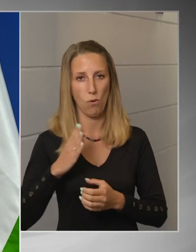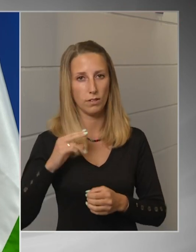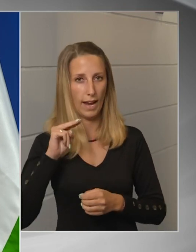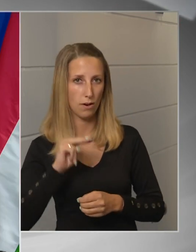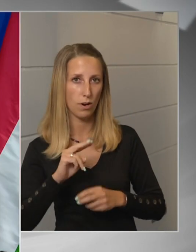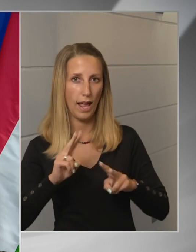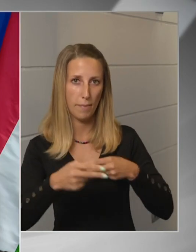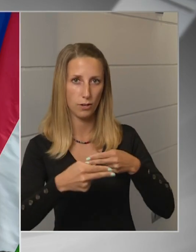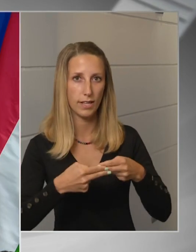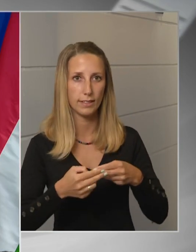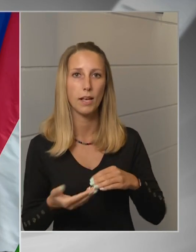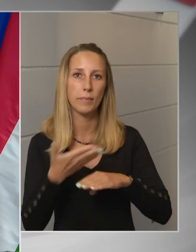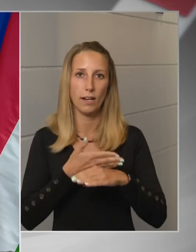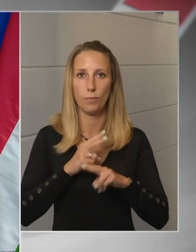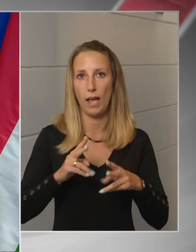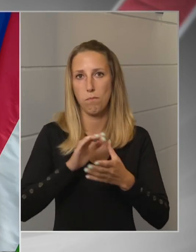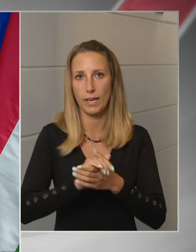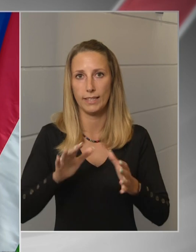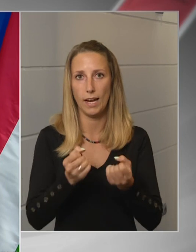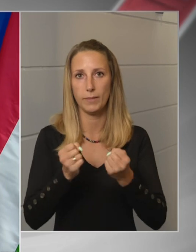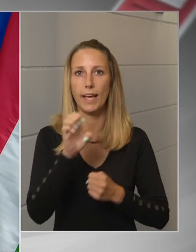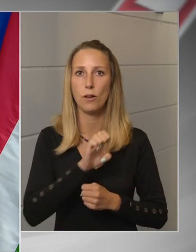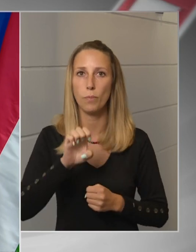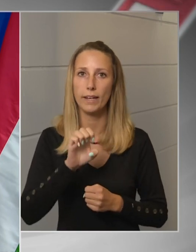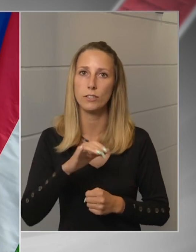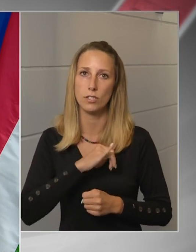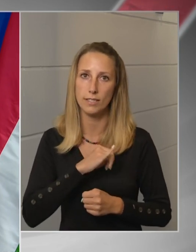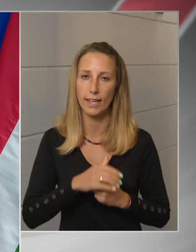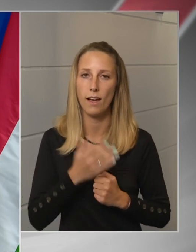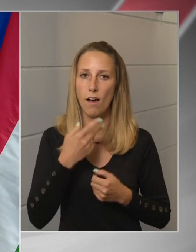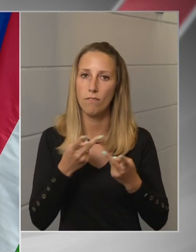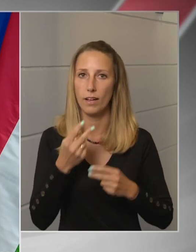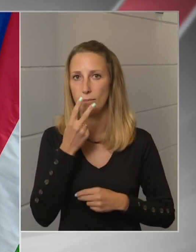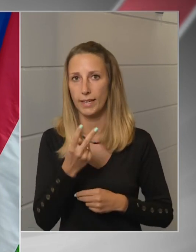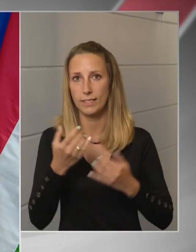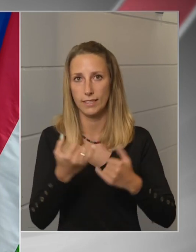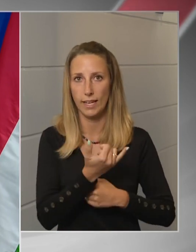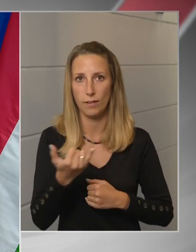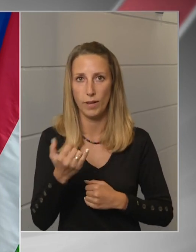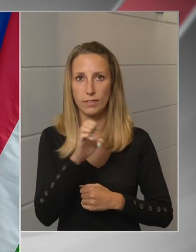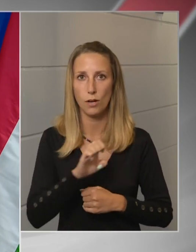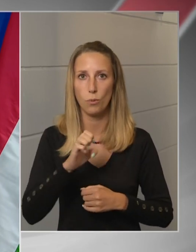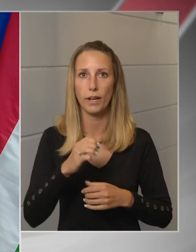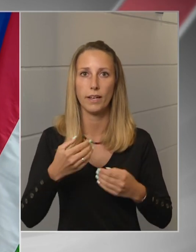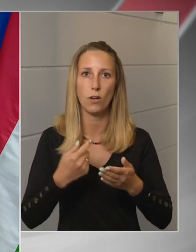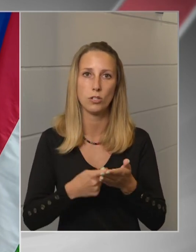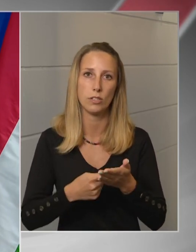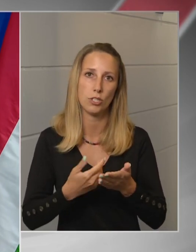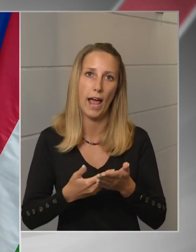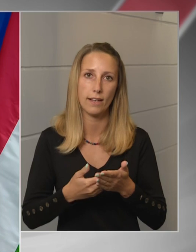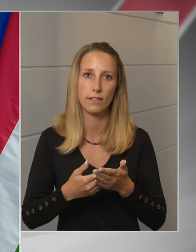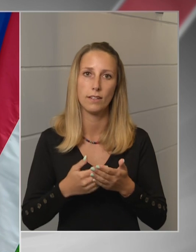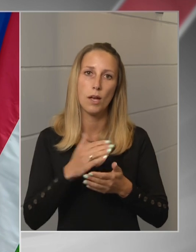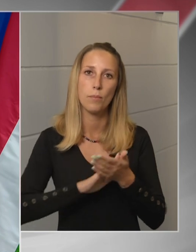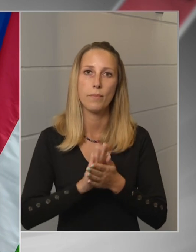közelíteni, és mielőtt békét kell teremteni. Európának is az az érdeke. Ha valaki megnézi, hogy az idejében az európai gazdaság is milyen mértékben